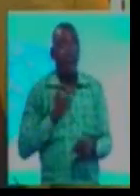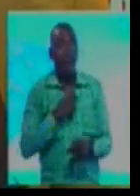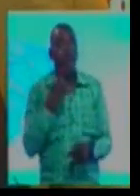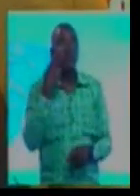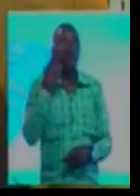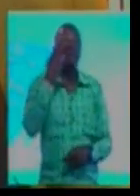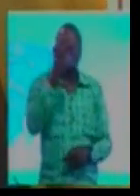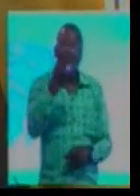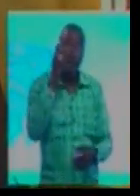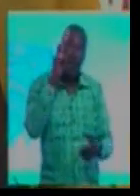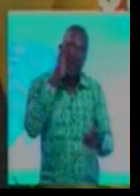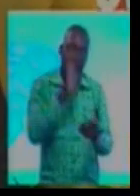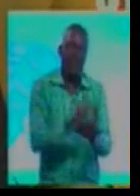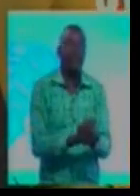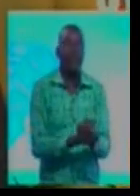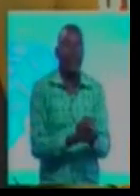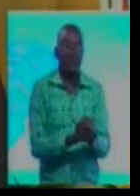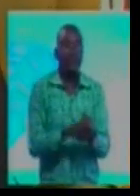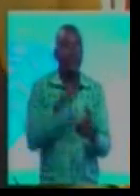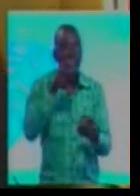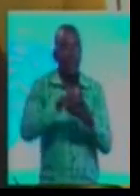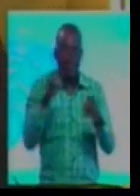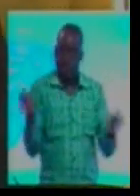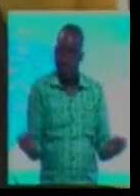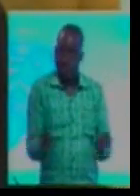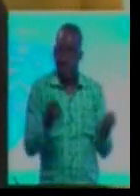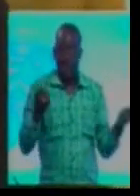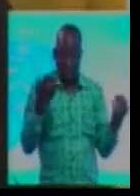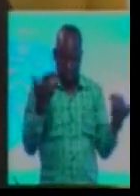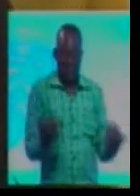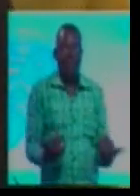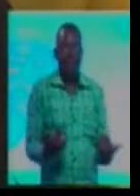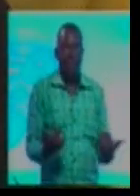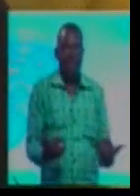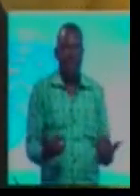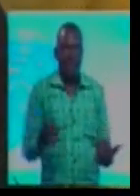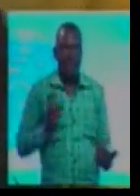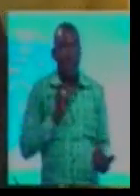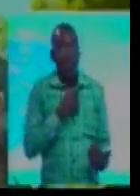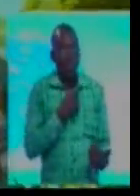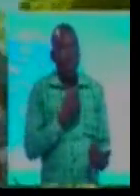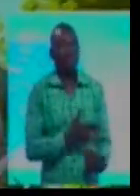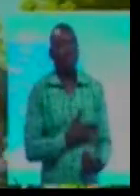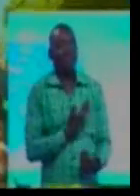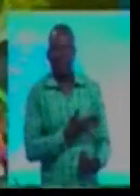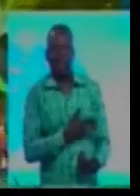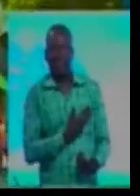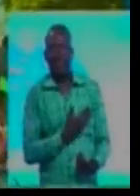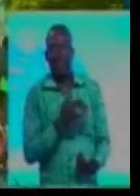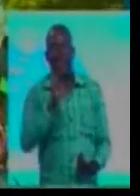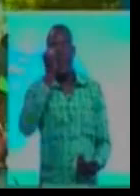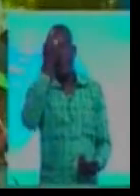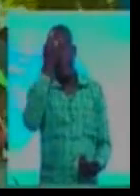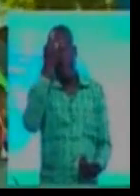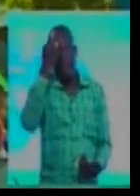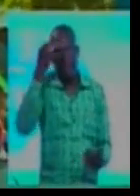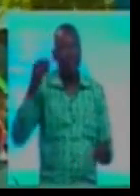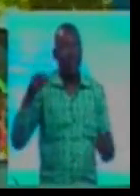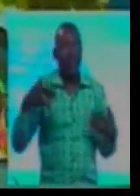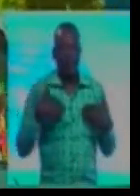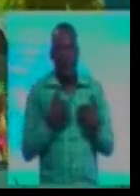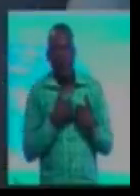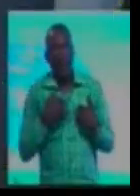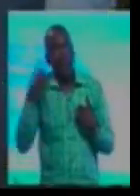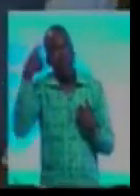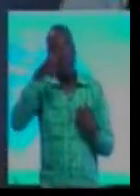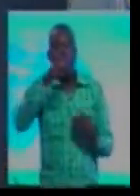sont dans l'agriculture à l'heure actuelle, nous ne pouvons que nous réjouir. Le ministre des Ressources animales et halieutiques,